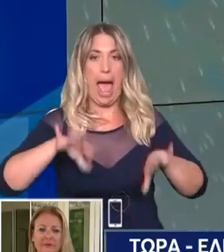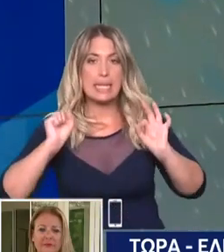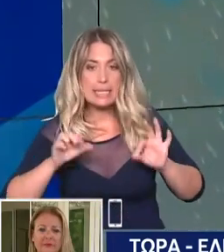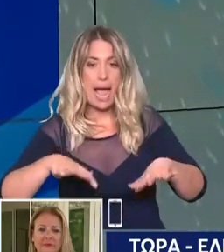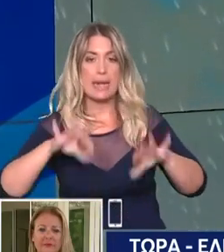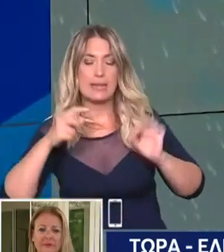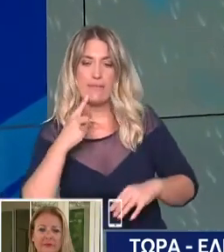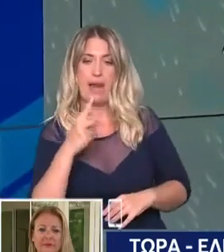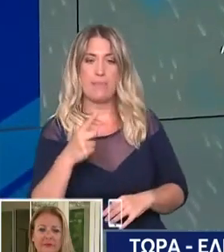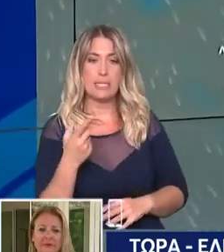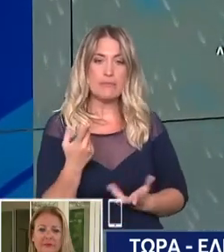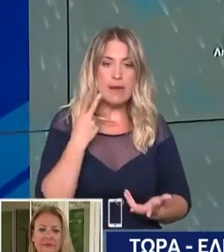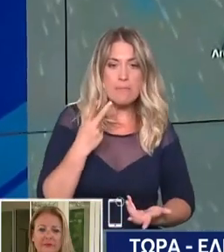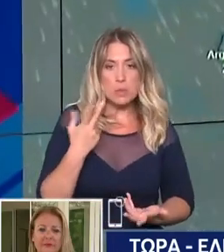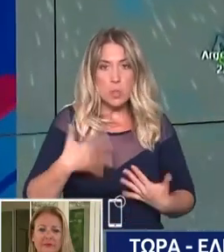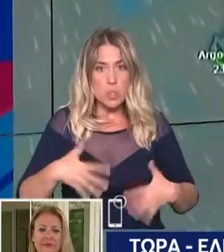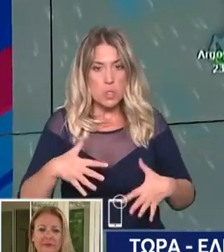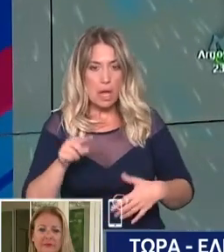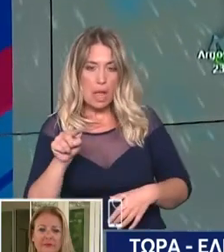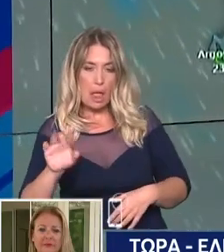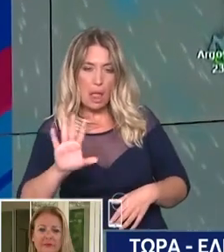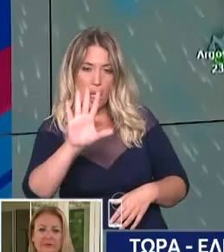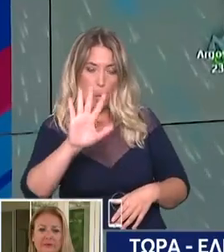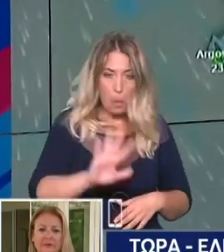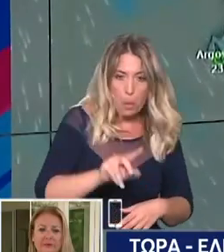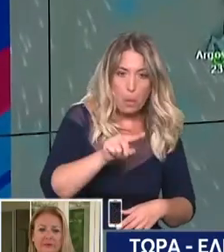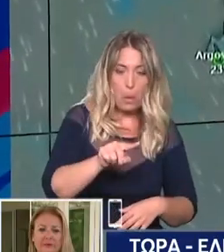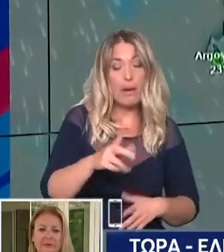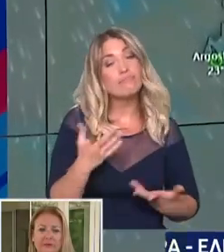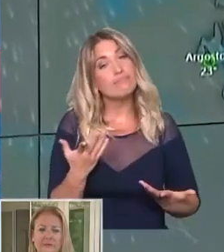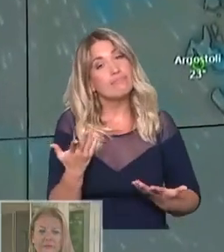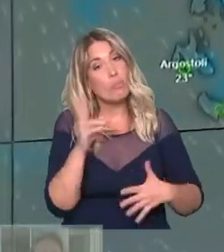βροχή, αλλά μοιάζει πιο έντονο. Δεν είναι όλα και εύκολα προβλέψιμο. Πρέπει να πάμε σε διαφημίσεις.